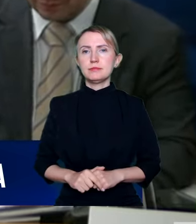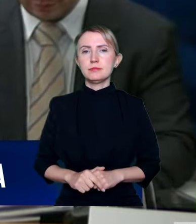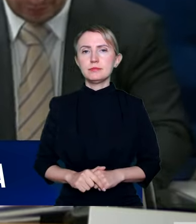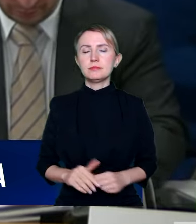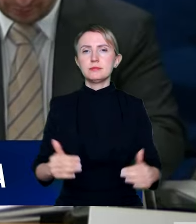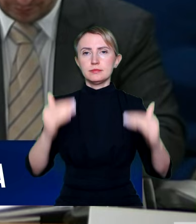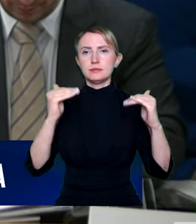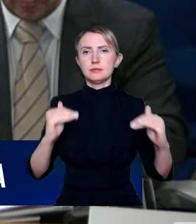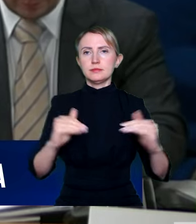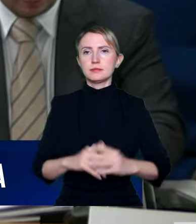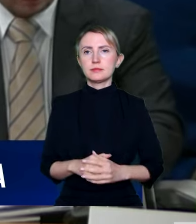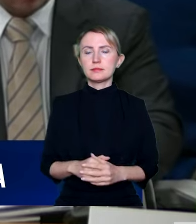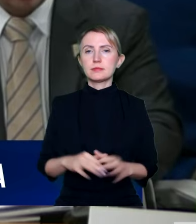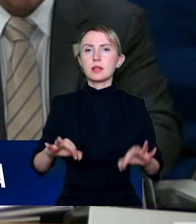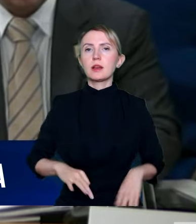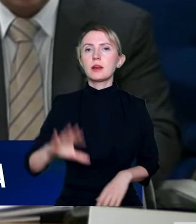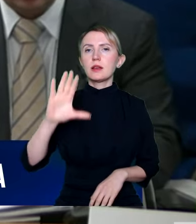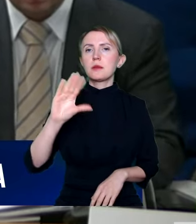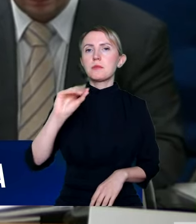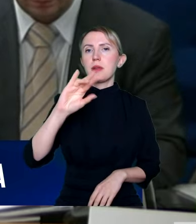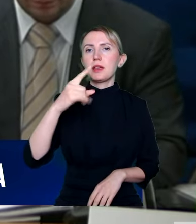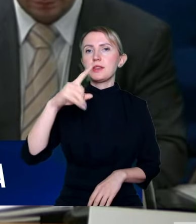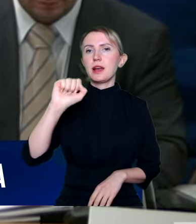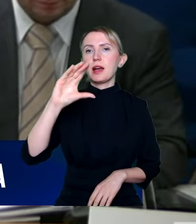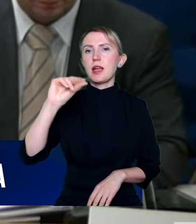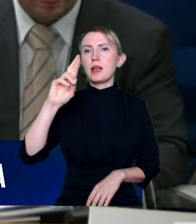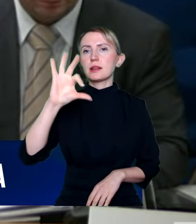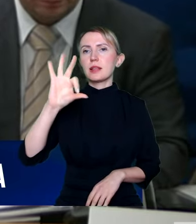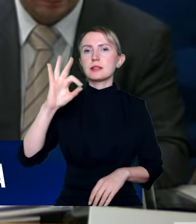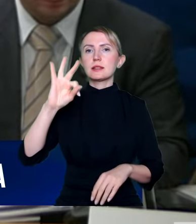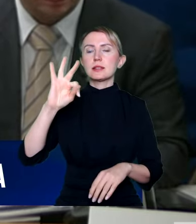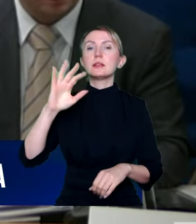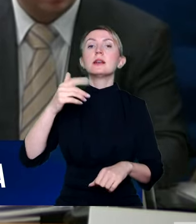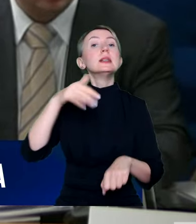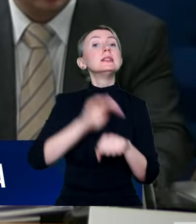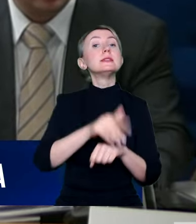Następny. Pan Bejda Ernest. Bardzo proszę. Kto jest za?